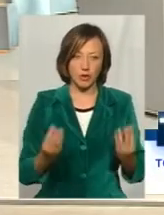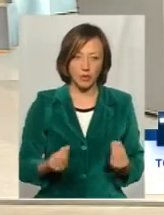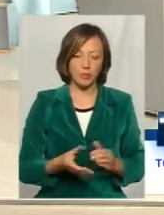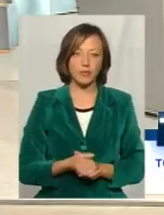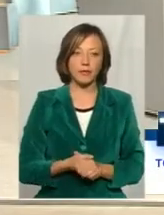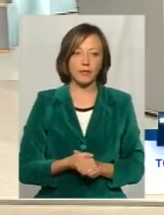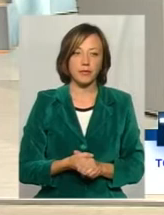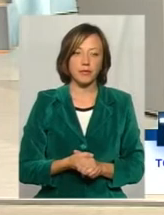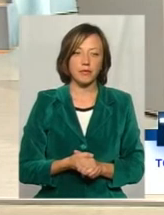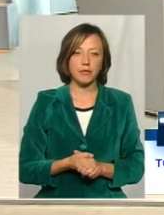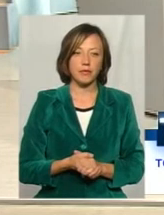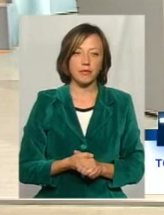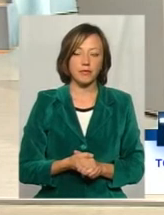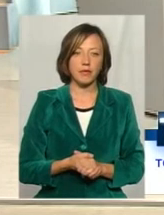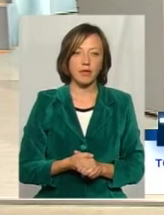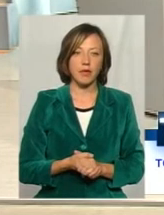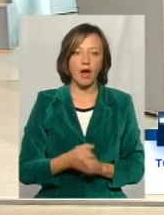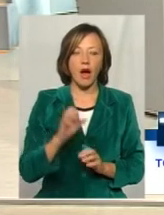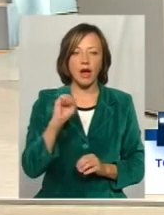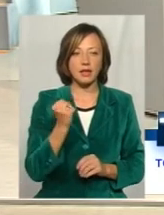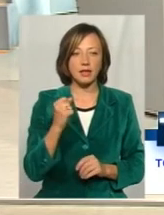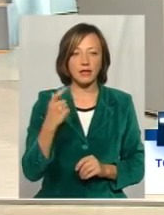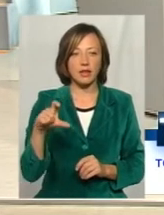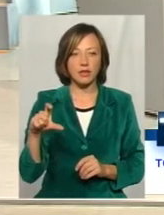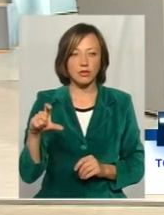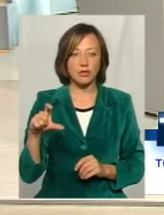Добрий. Андрій Євгеньович,